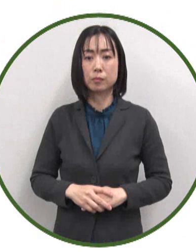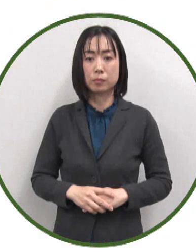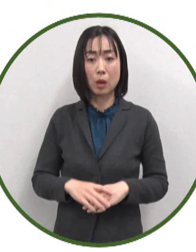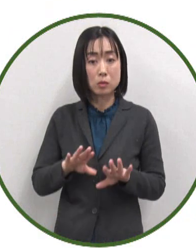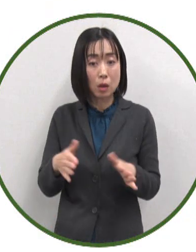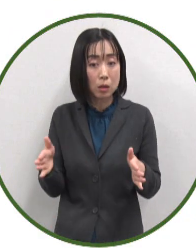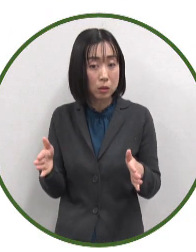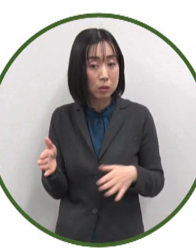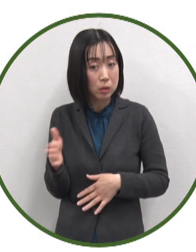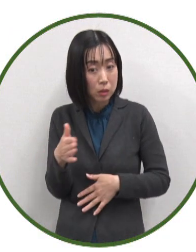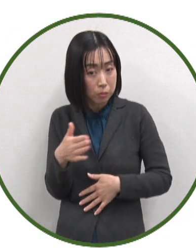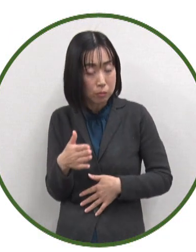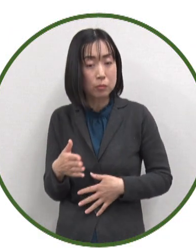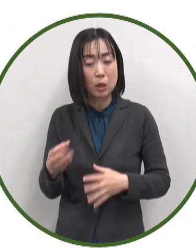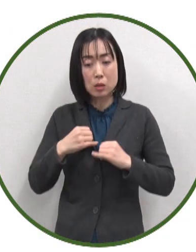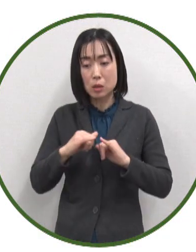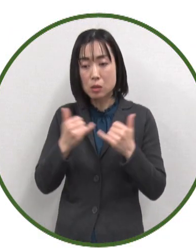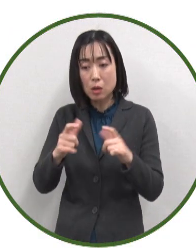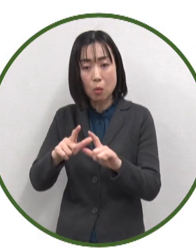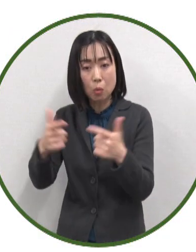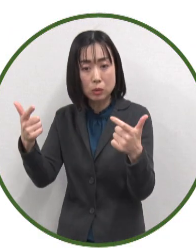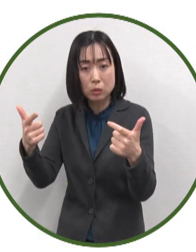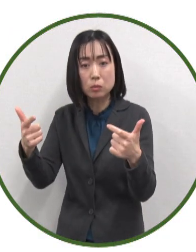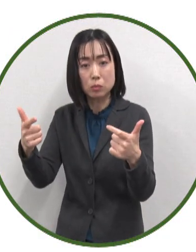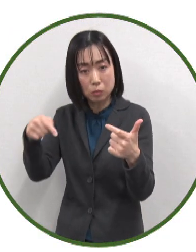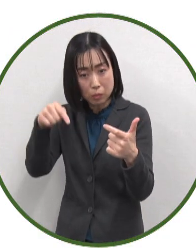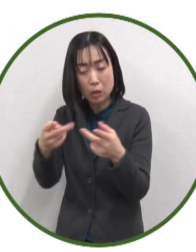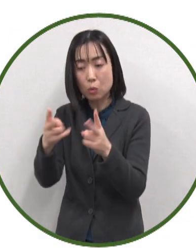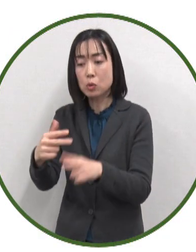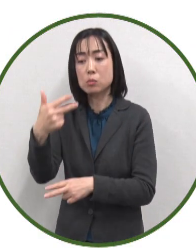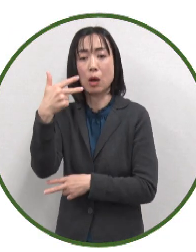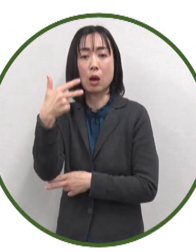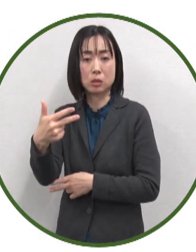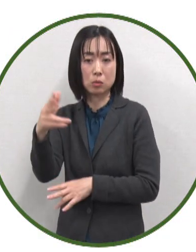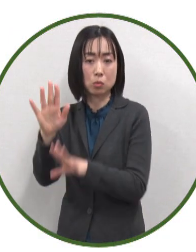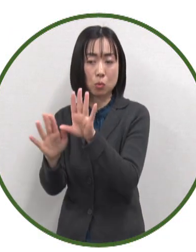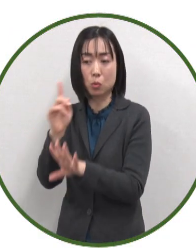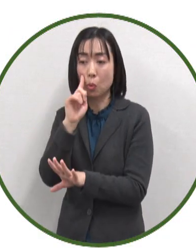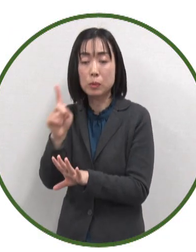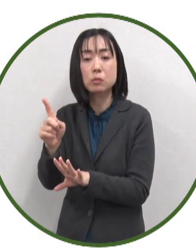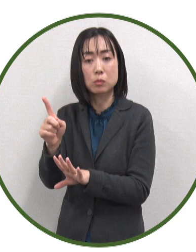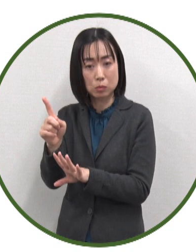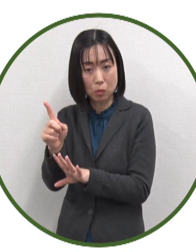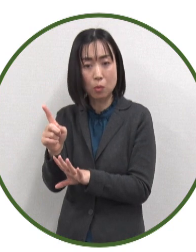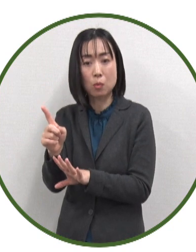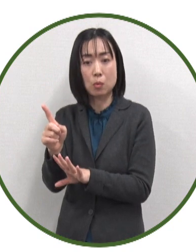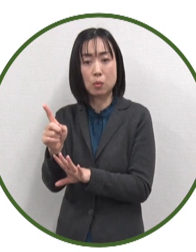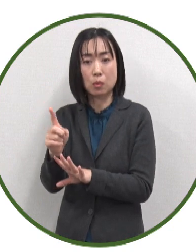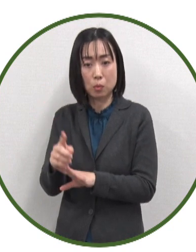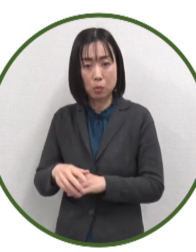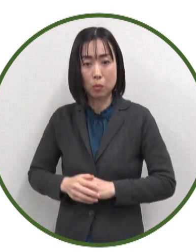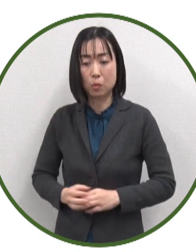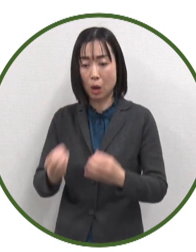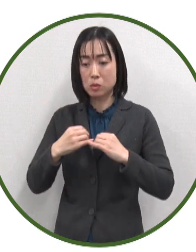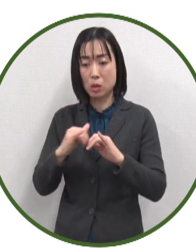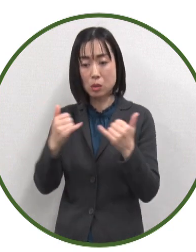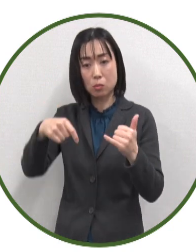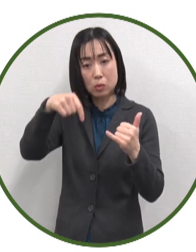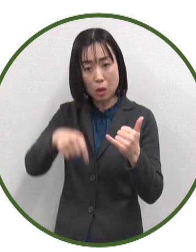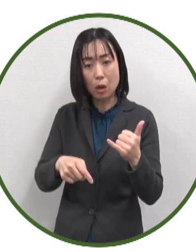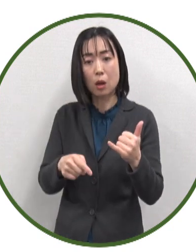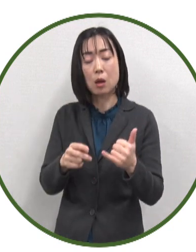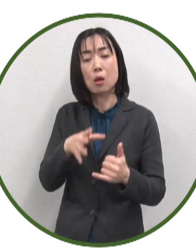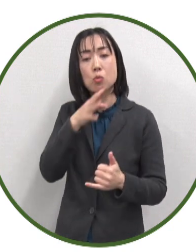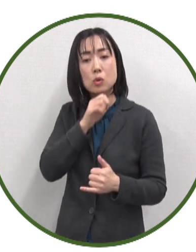で感染者が多く発生しております広島市の傾向として、新規感染者のうち20